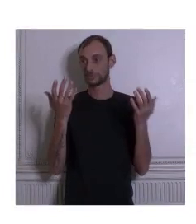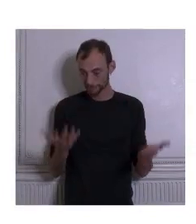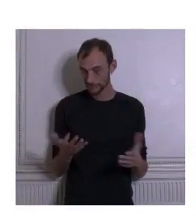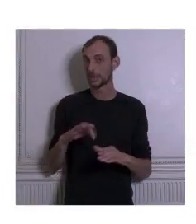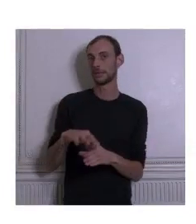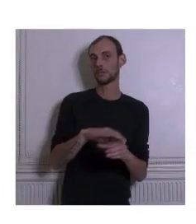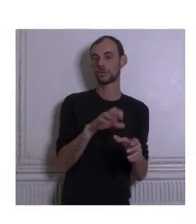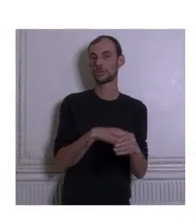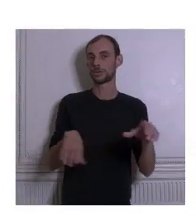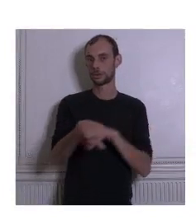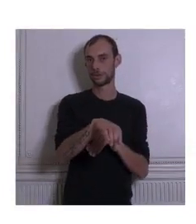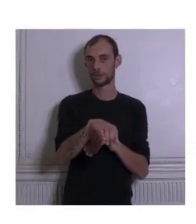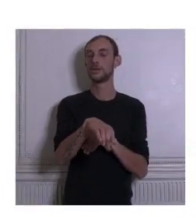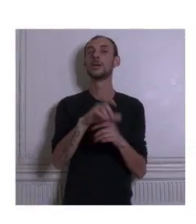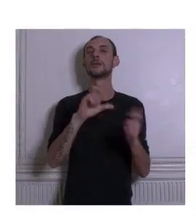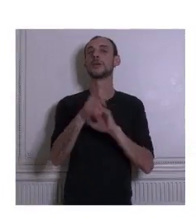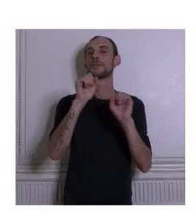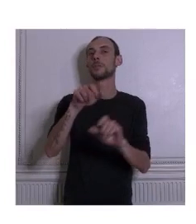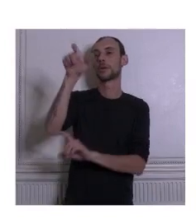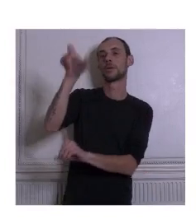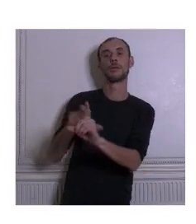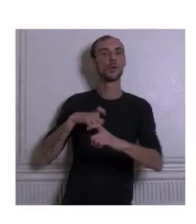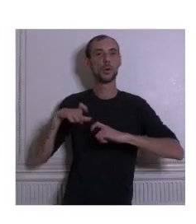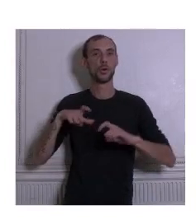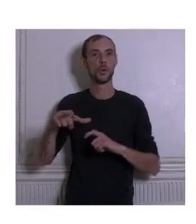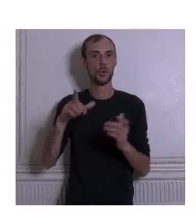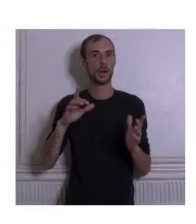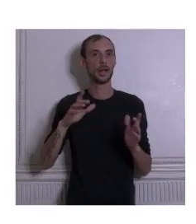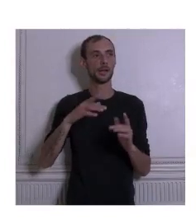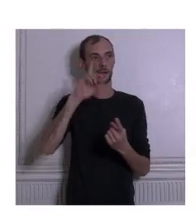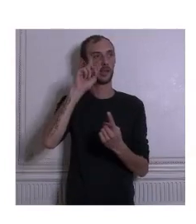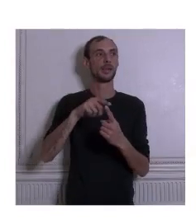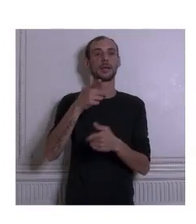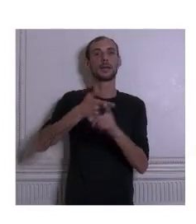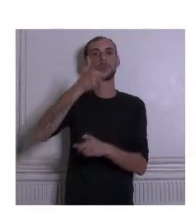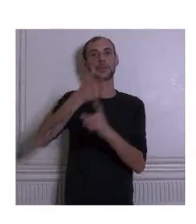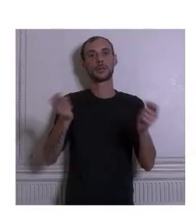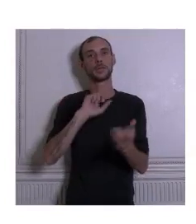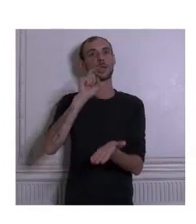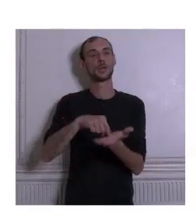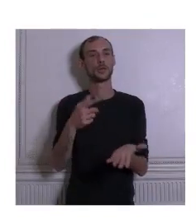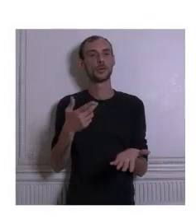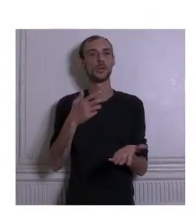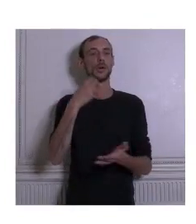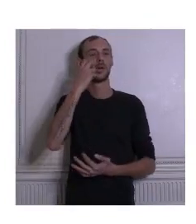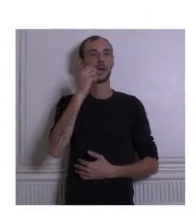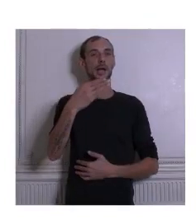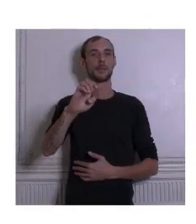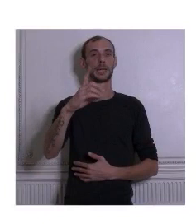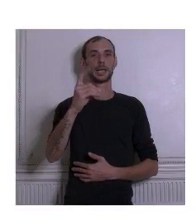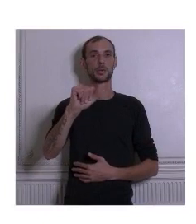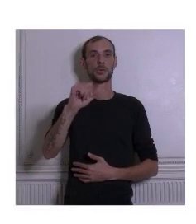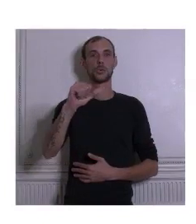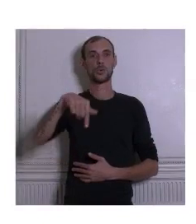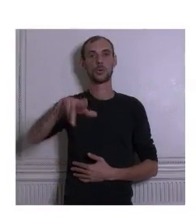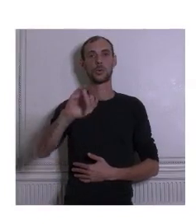de panneaux photovoltaïques. L'autre solution qui nous avait été proposée, c'est de les poser au sol, avec une productivité qui